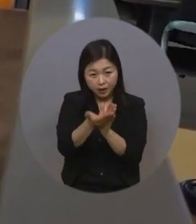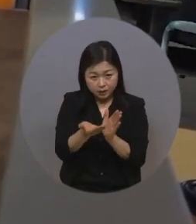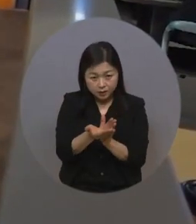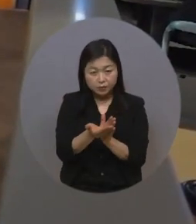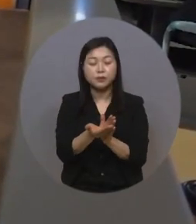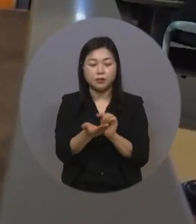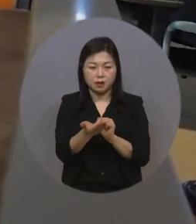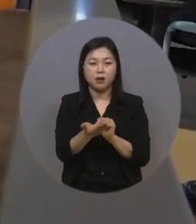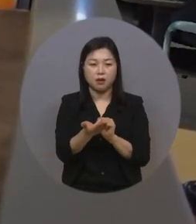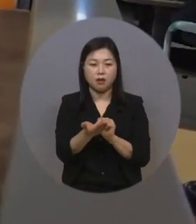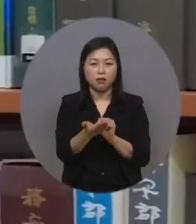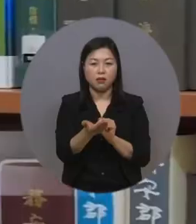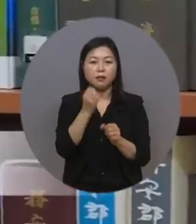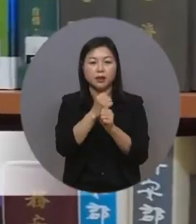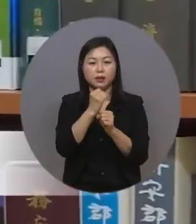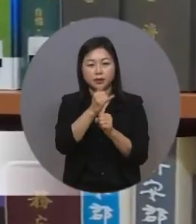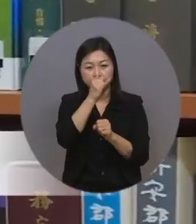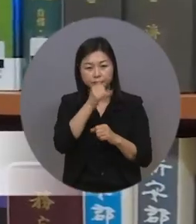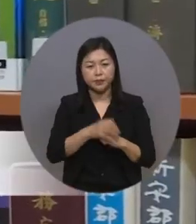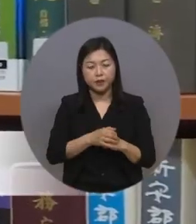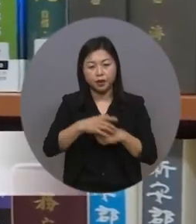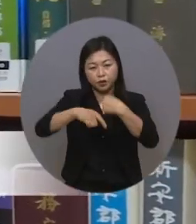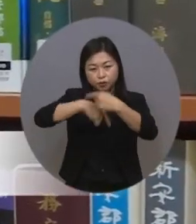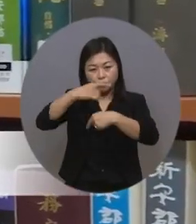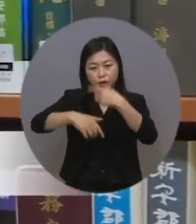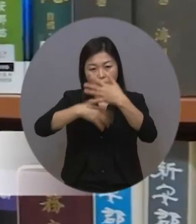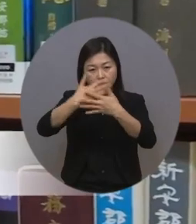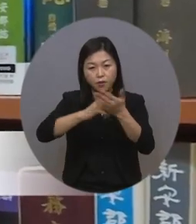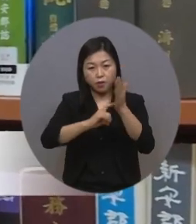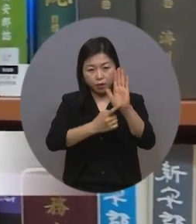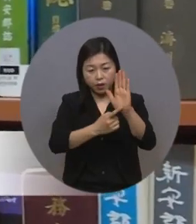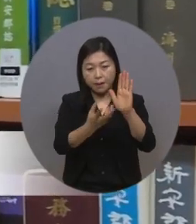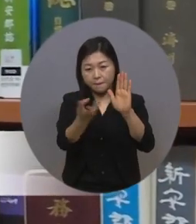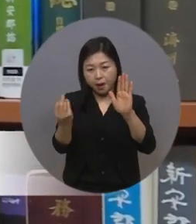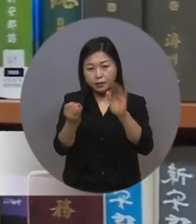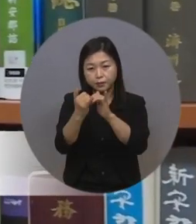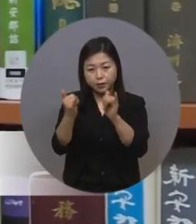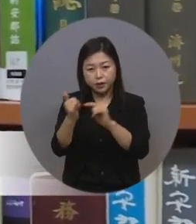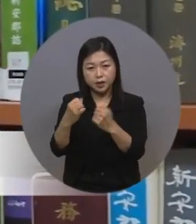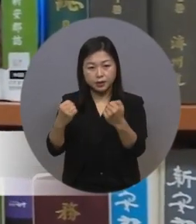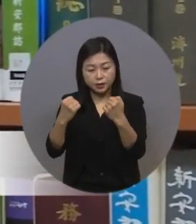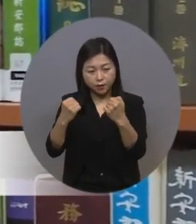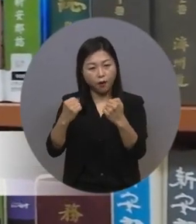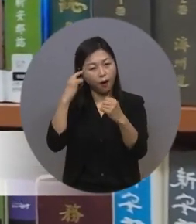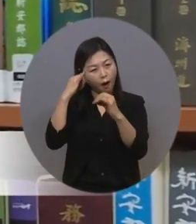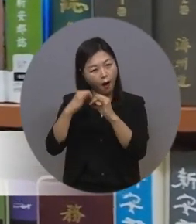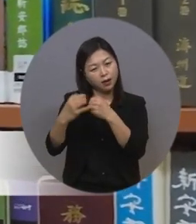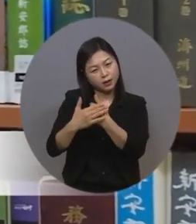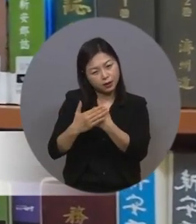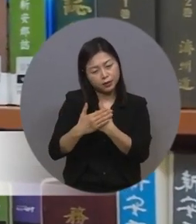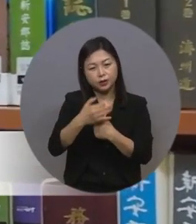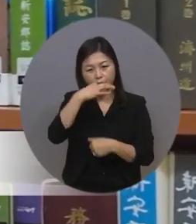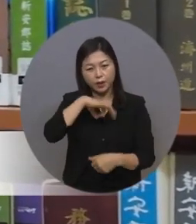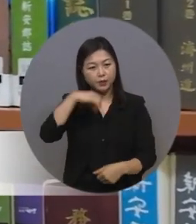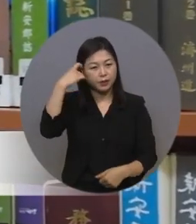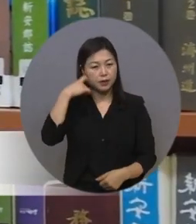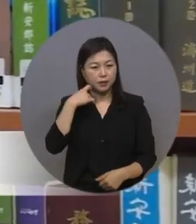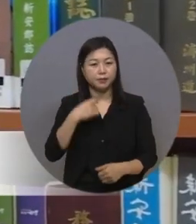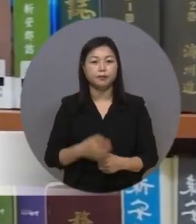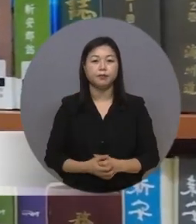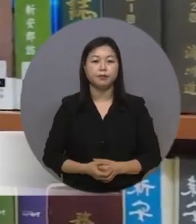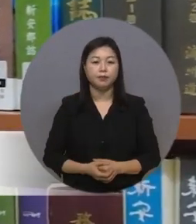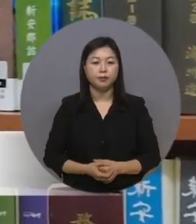앞장서고 있습니다. 수어 영상을 공개하고 많은 분이 응원과 지지를 보내주셔서 보람을 느꼈습니다.